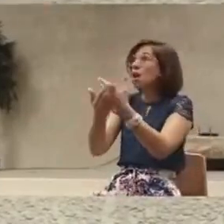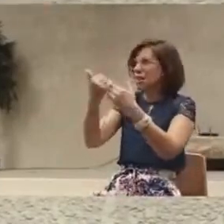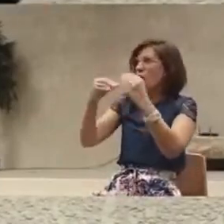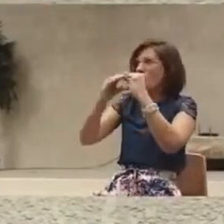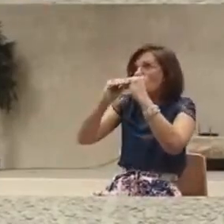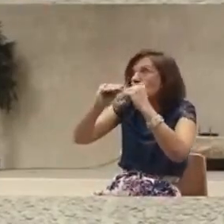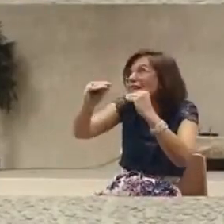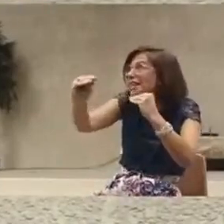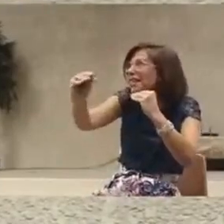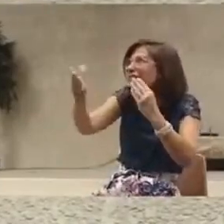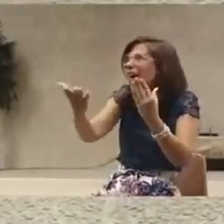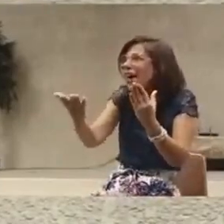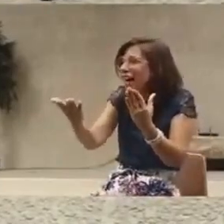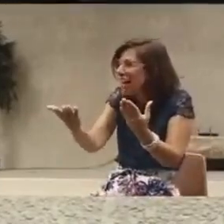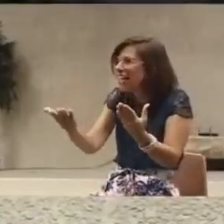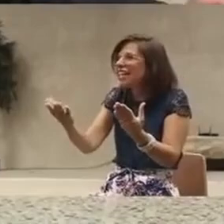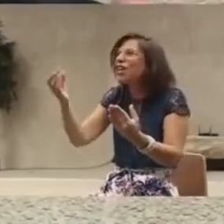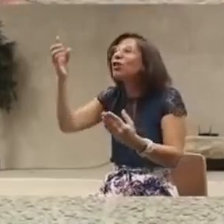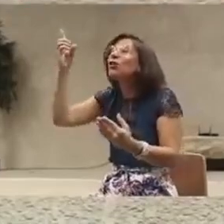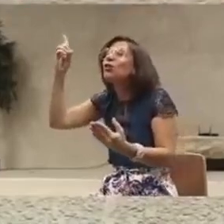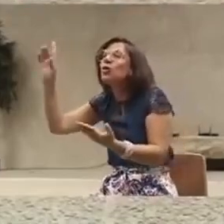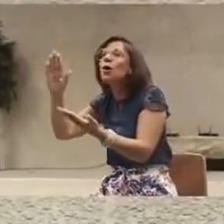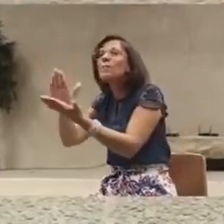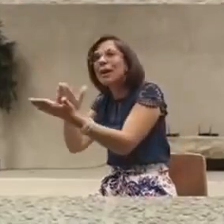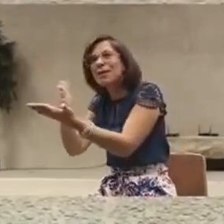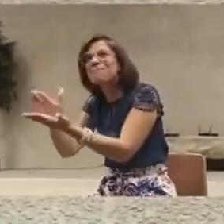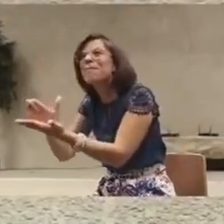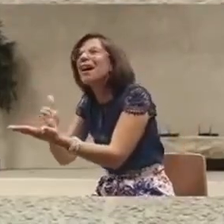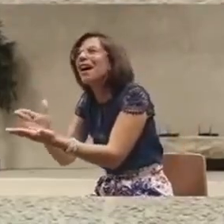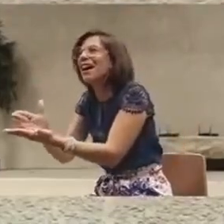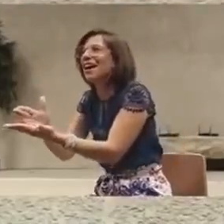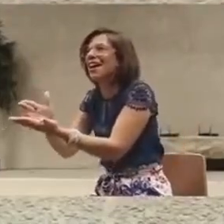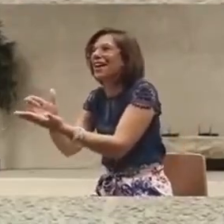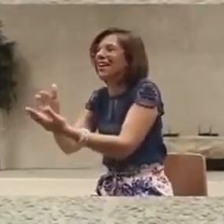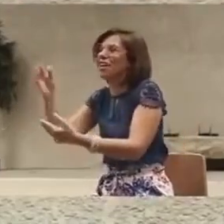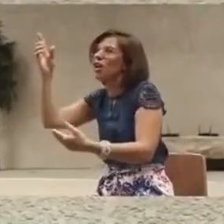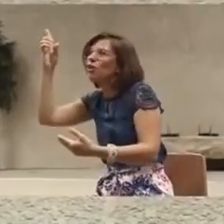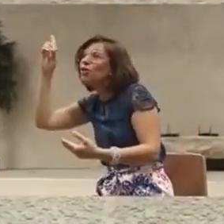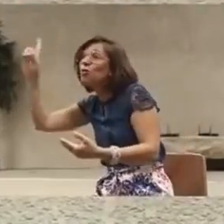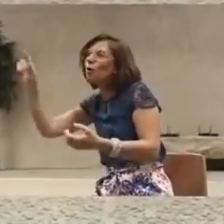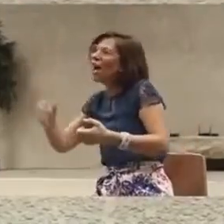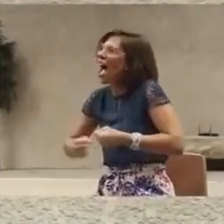millions, il y en a qui disent 2 millions, peu importe, 3 millions à 2 ou 3 près,